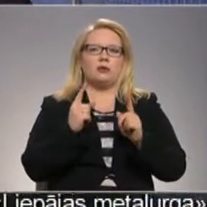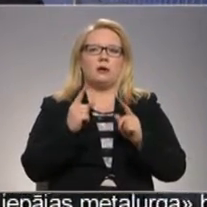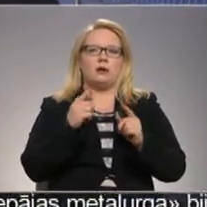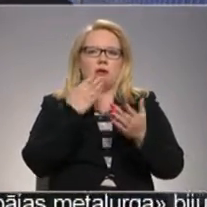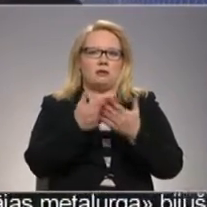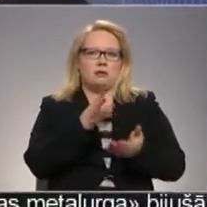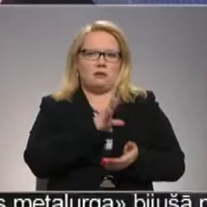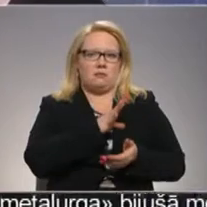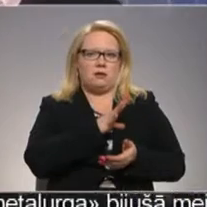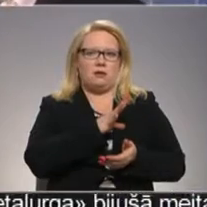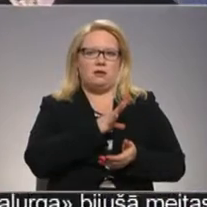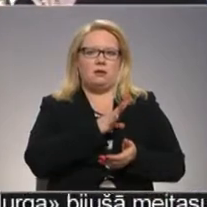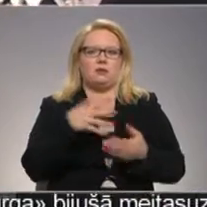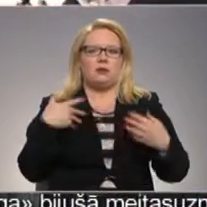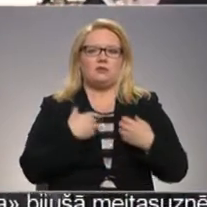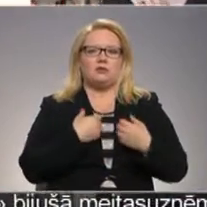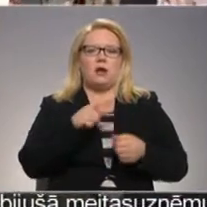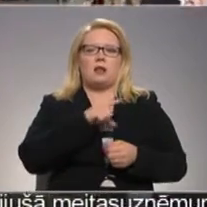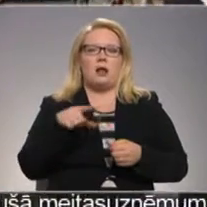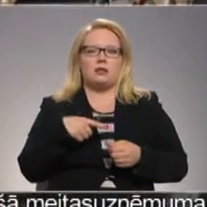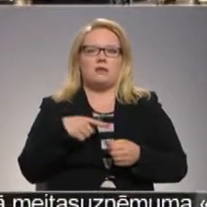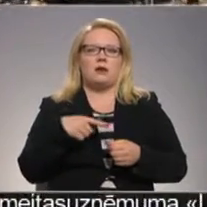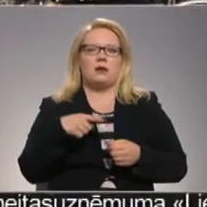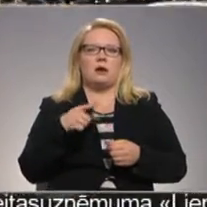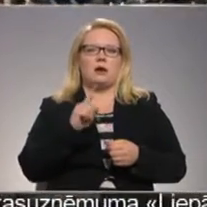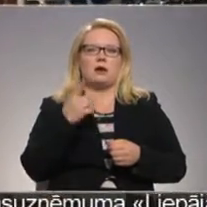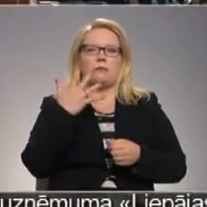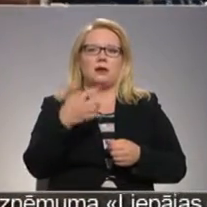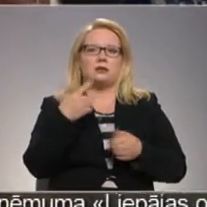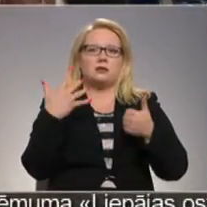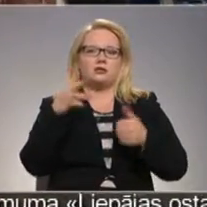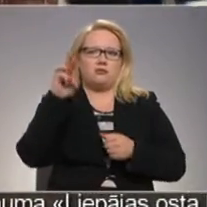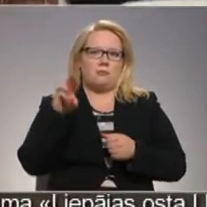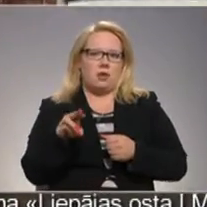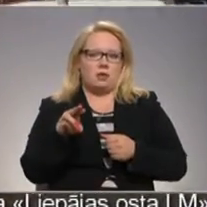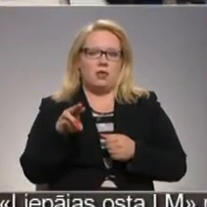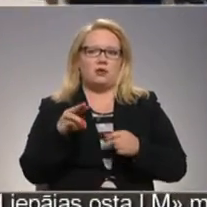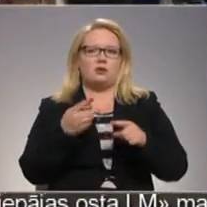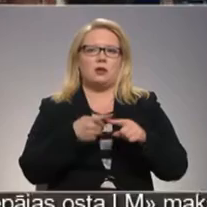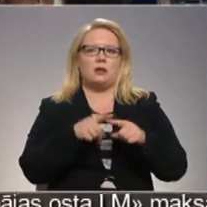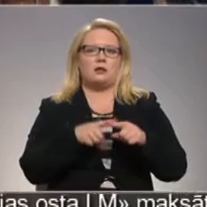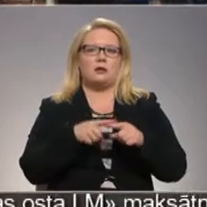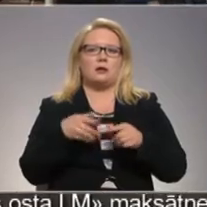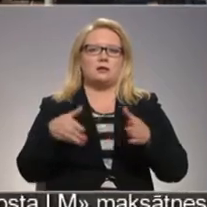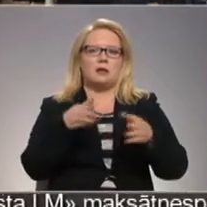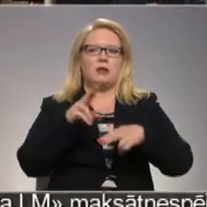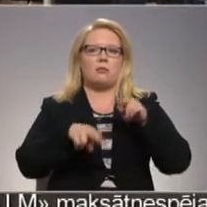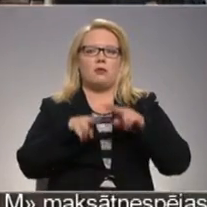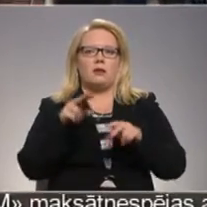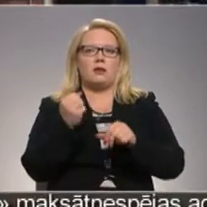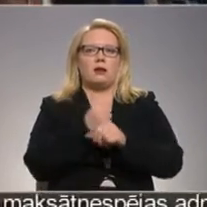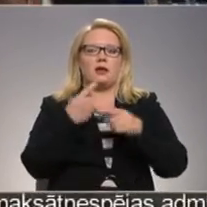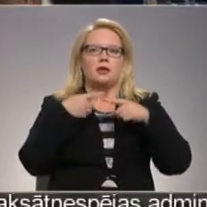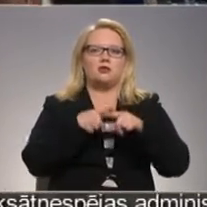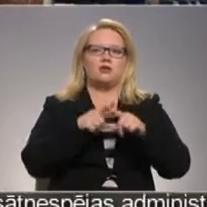ieteikt? Diemžēl Latvijā būvsezona ir 5-6 mēneši. Līdz ar to faktiski gan ceļu būvētāji, gan